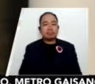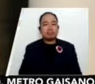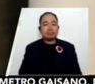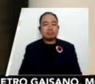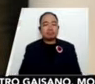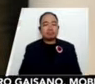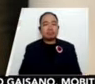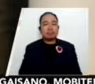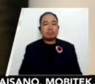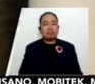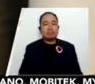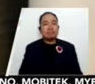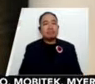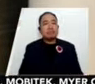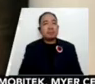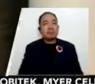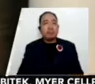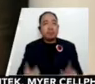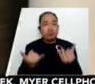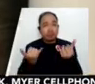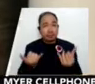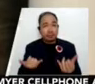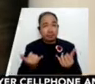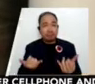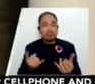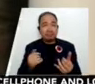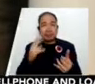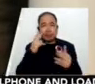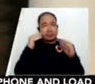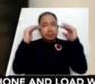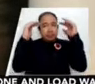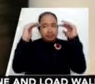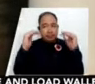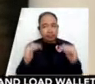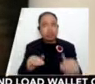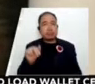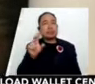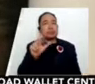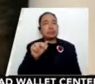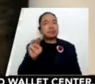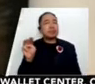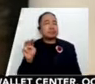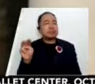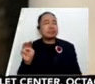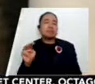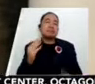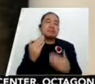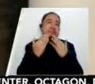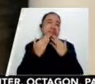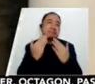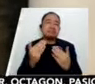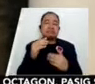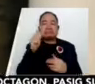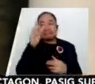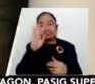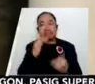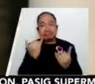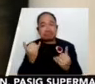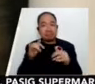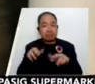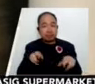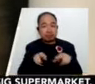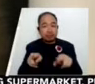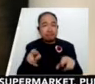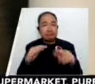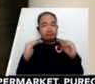Emil, sa mga oras sa ito ay wala ng 13 meters. Sawa ng Diyos at patuloy itong bumababa itong tubig dito sa Marikina River ayon naman sa LGU ay mas